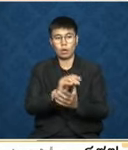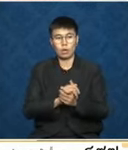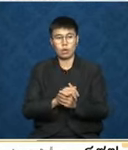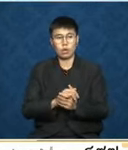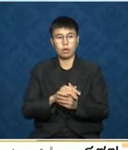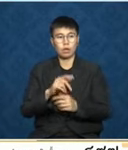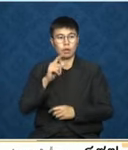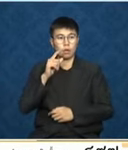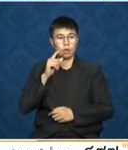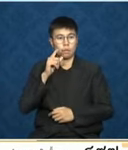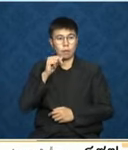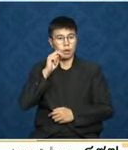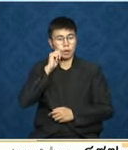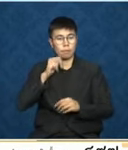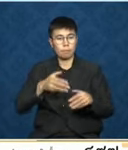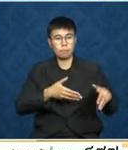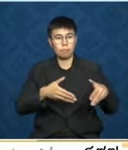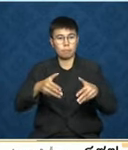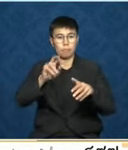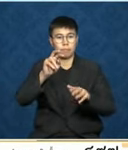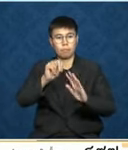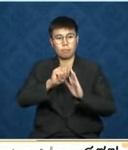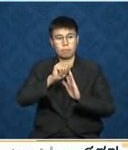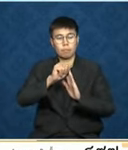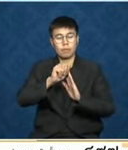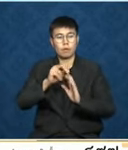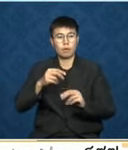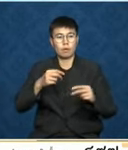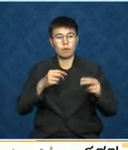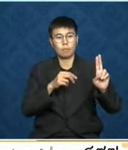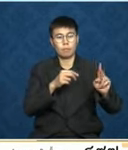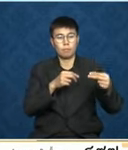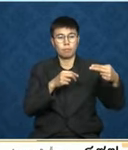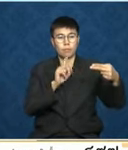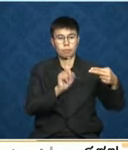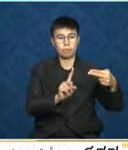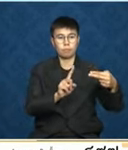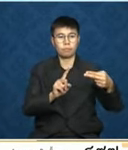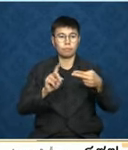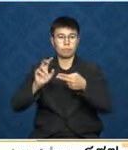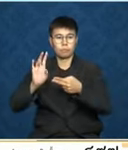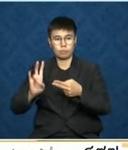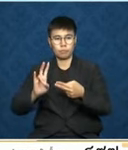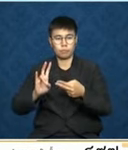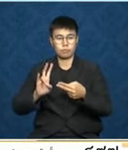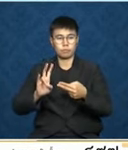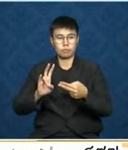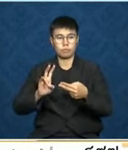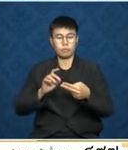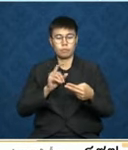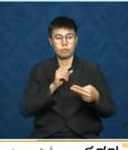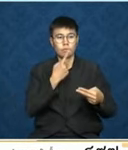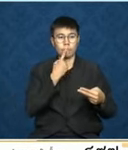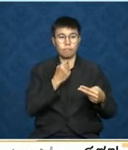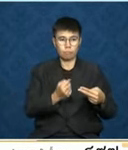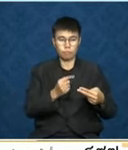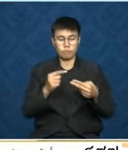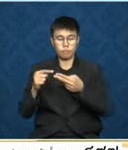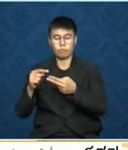น้ำน่านหมู่ที่ 1และหมู่ที่ 7บ้านหนองแดงบ้านดอนศพเปลือออเชียงกลาง